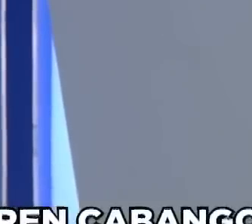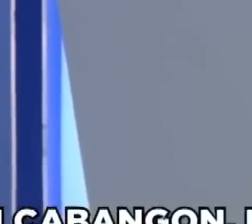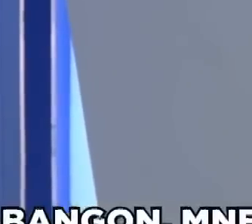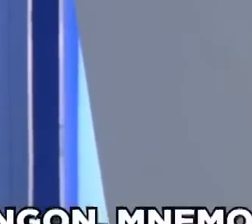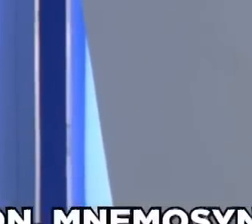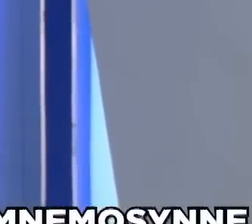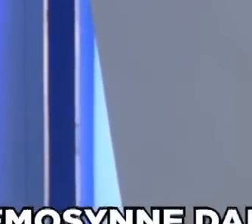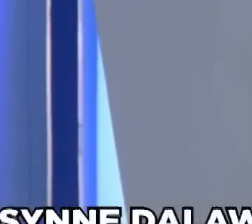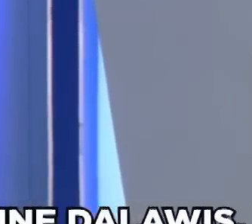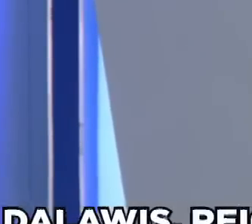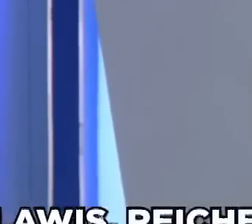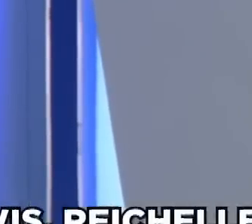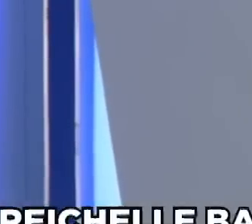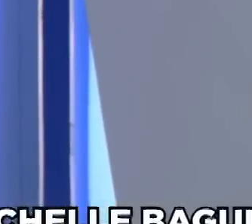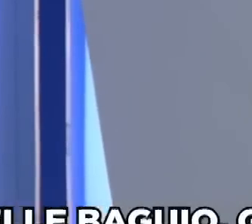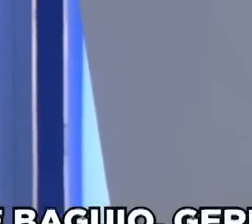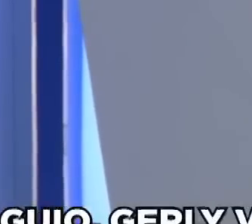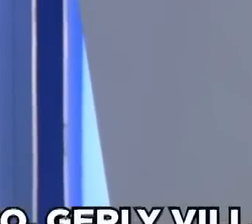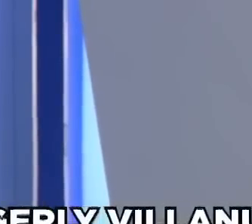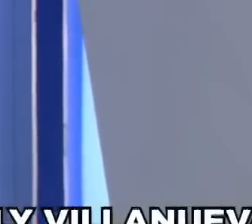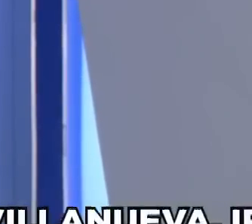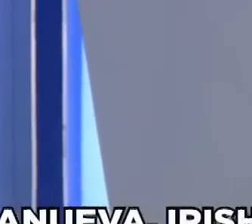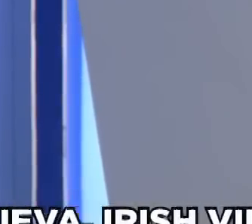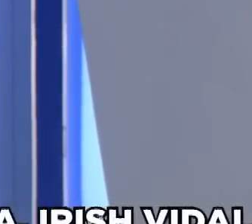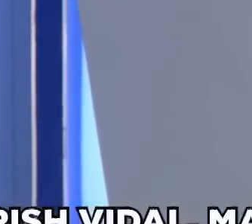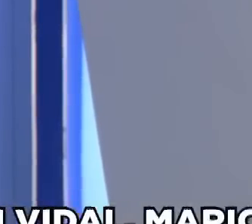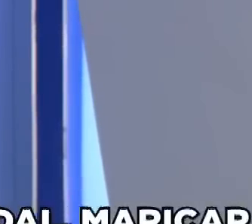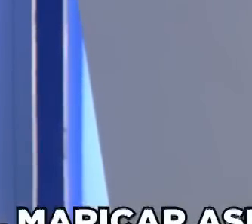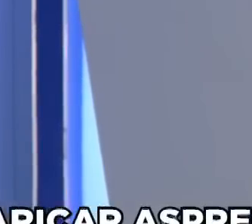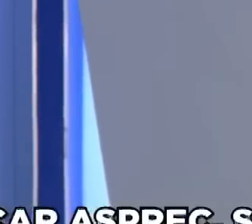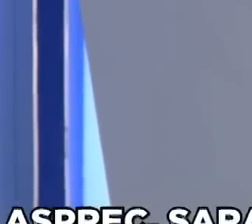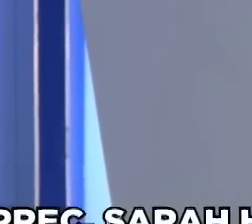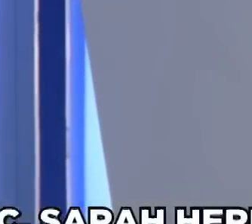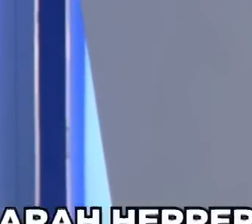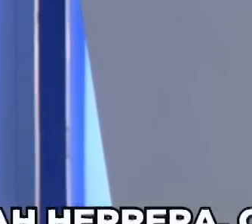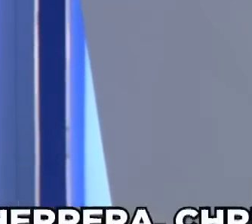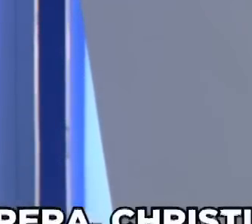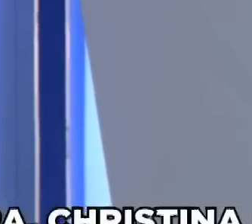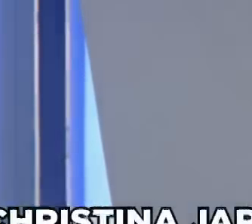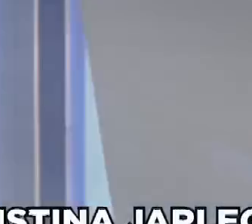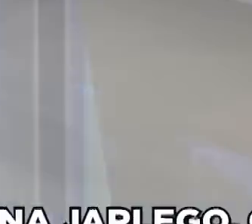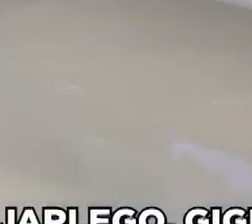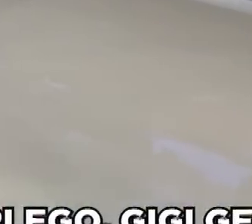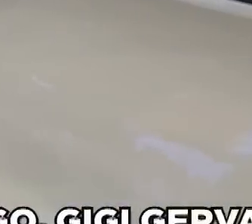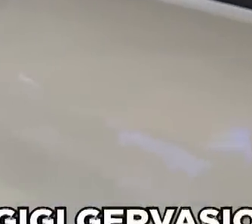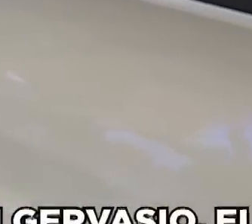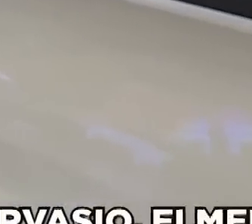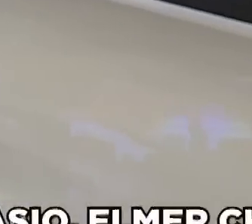kabayan, si Nolly De Castro. Maraming salamat at magandang gabi, bayan!